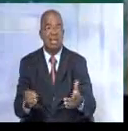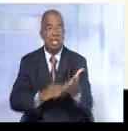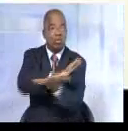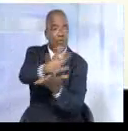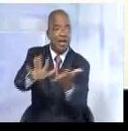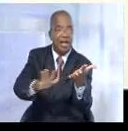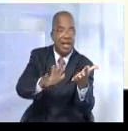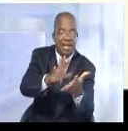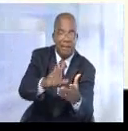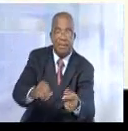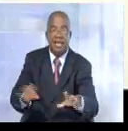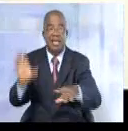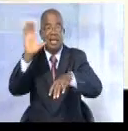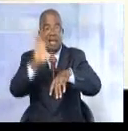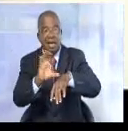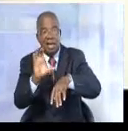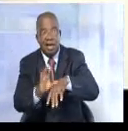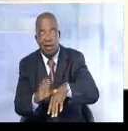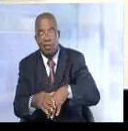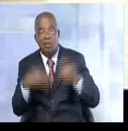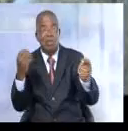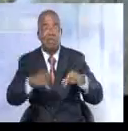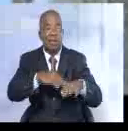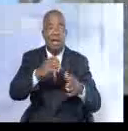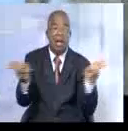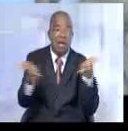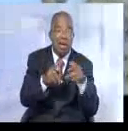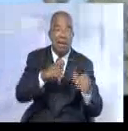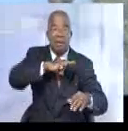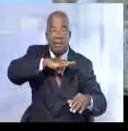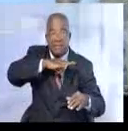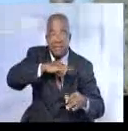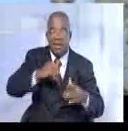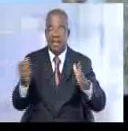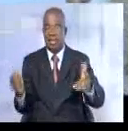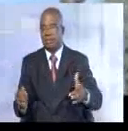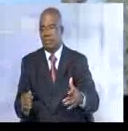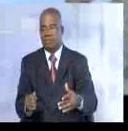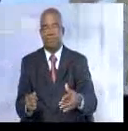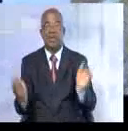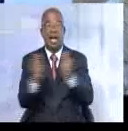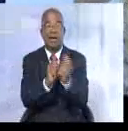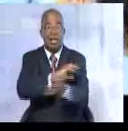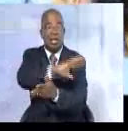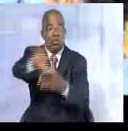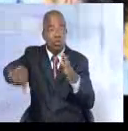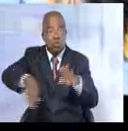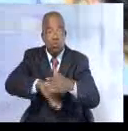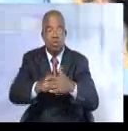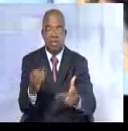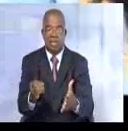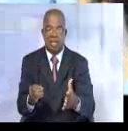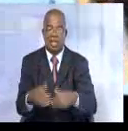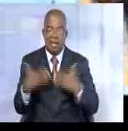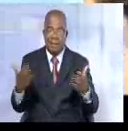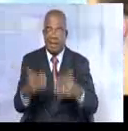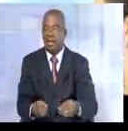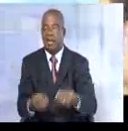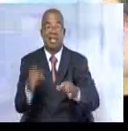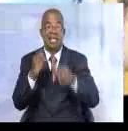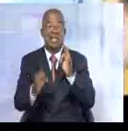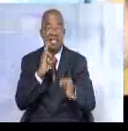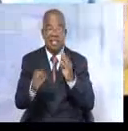donc pas dangereux pour la santé humaine. L'invention de cet engrais organique a permis à la Côte d'Ivoire de remporter la